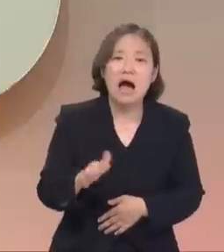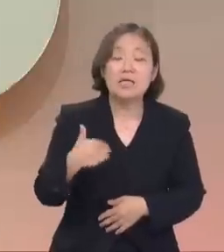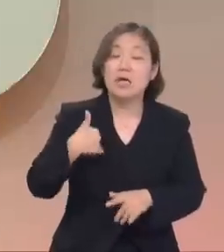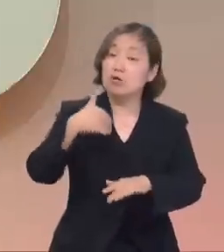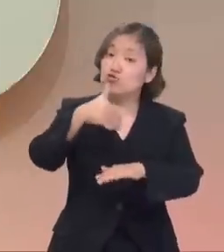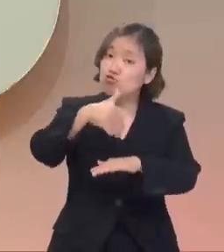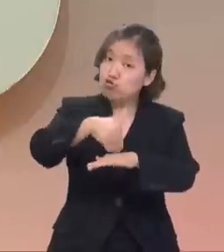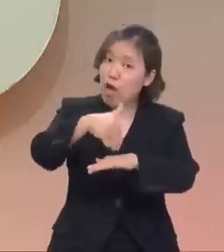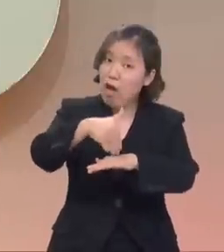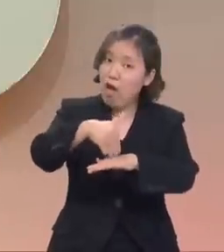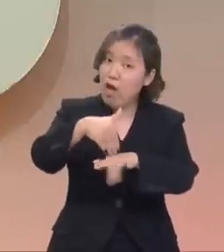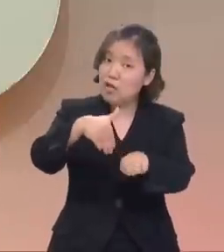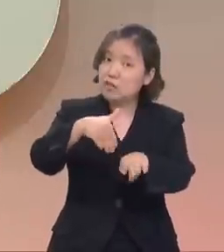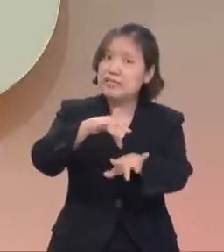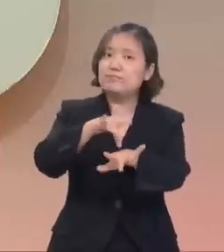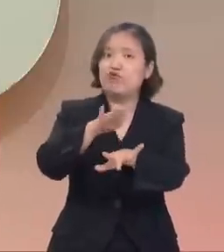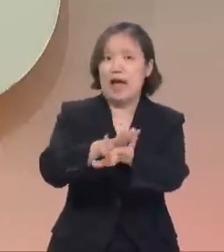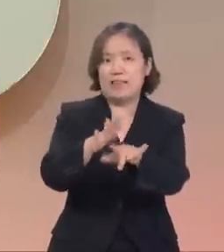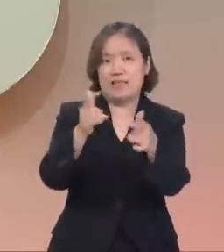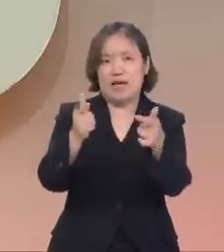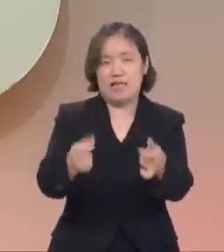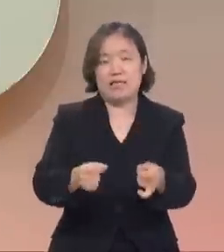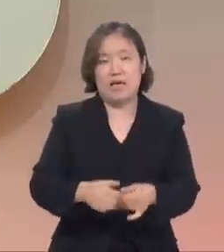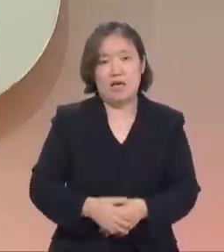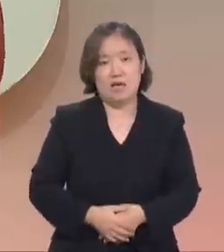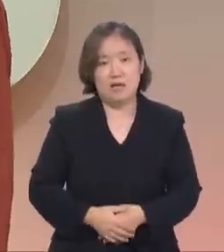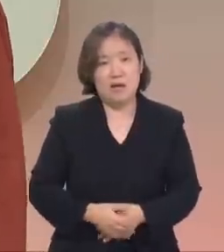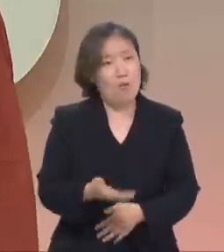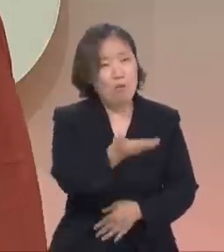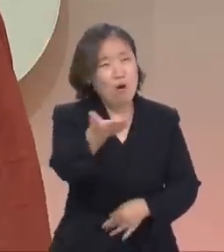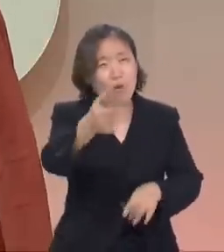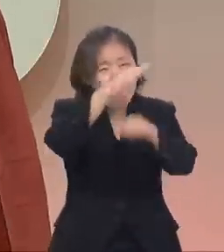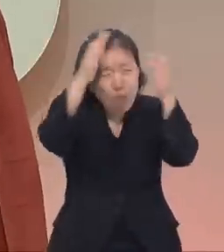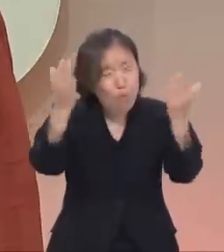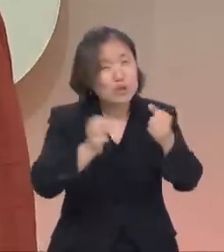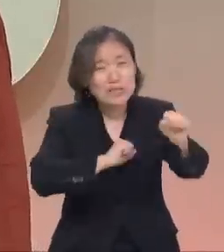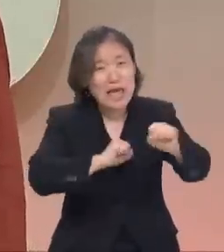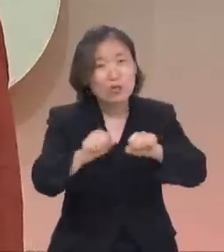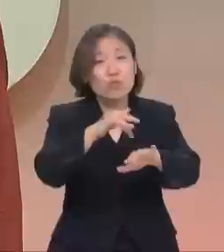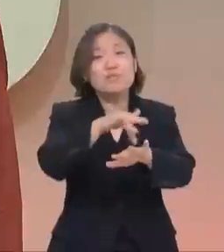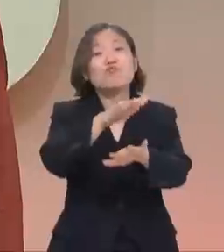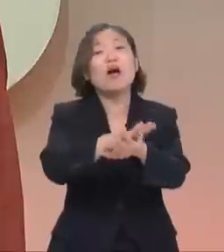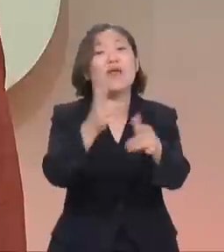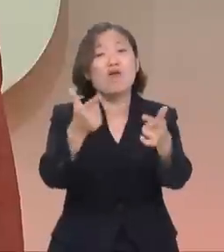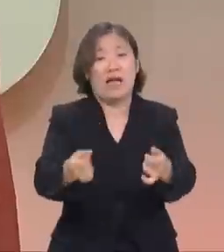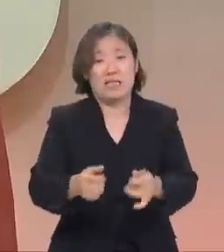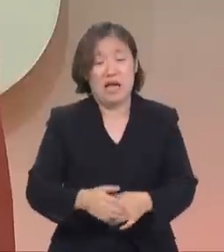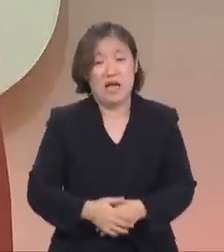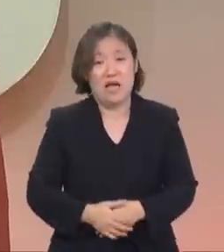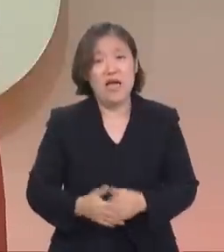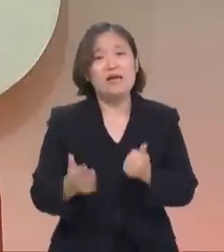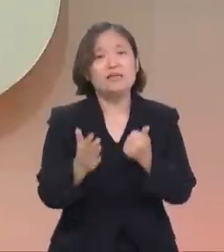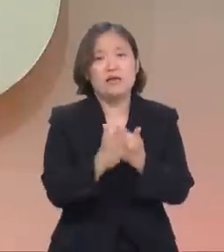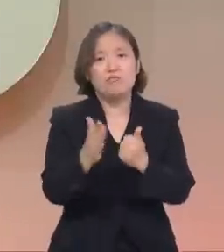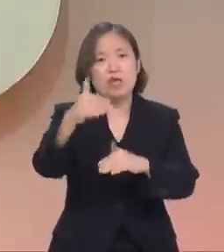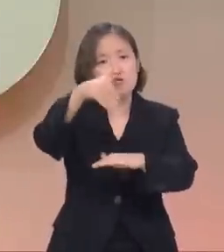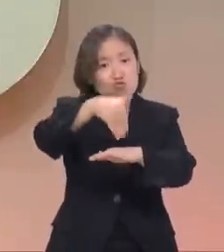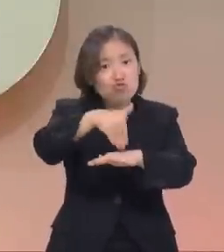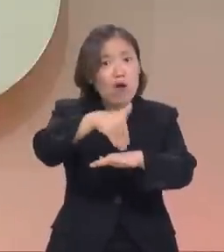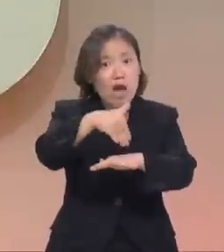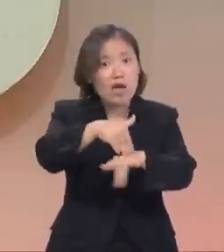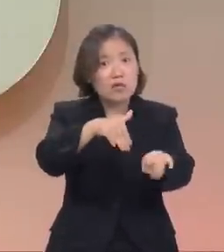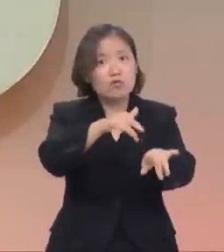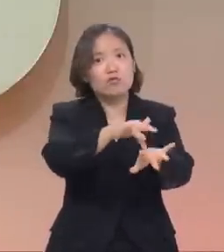수행도 습관이다 여러분 모든 건 습관이에요 여러분 결국 수행도